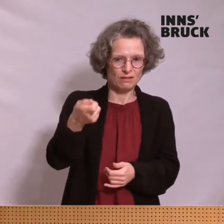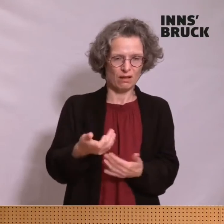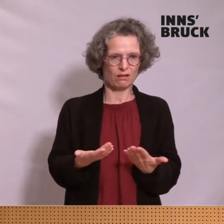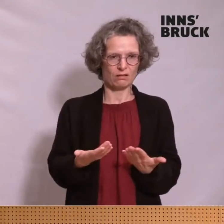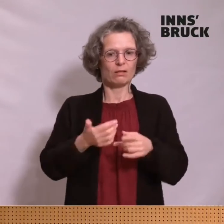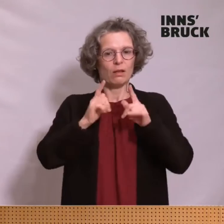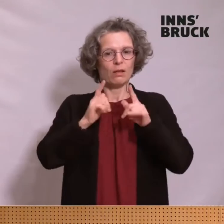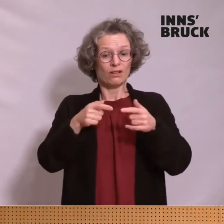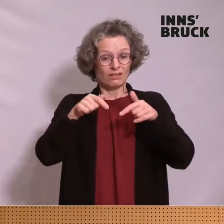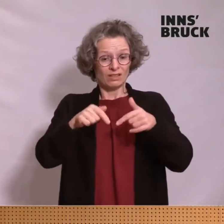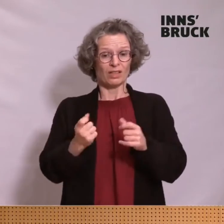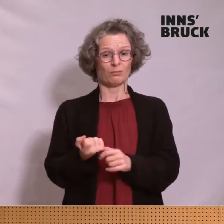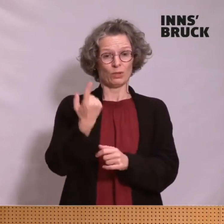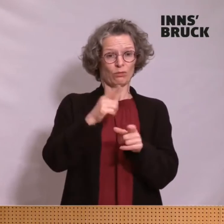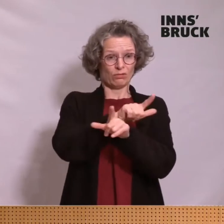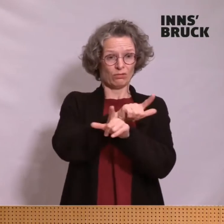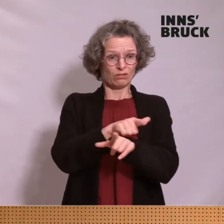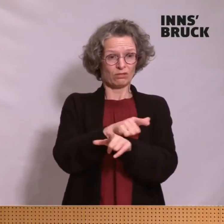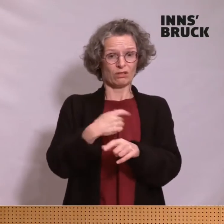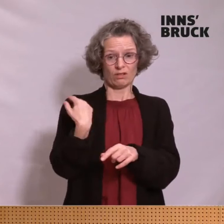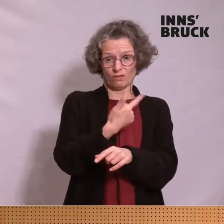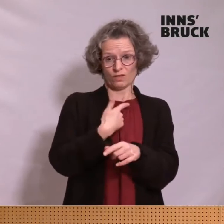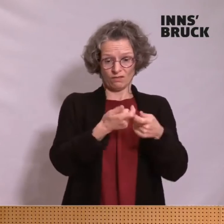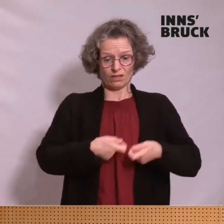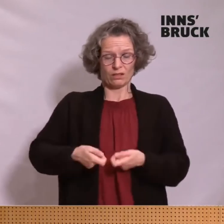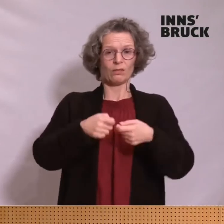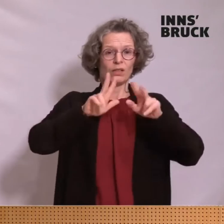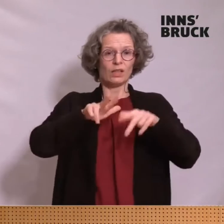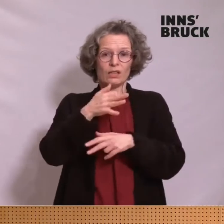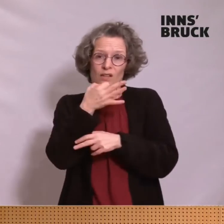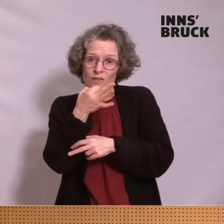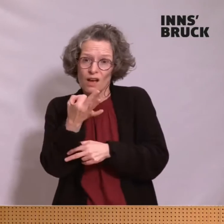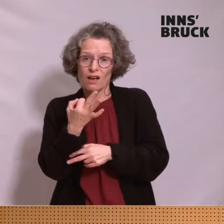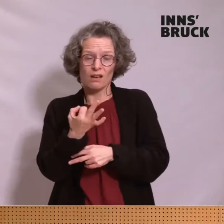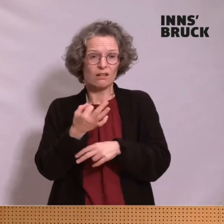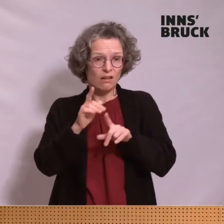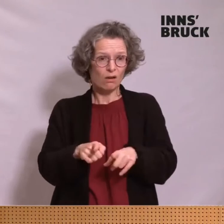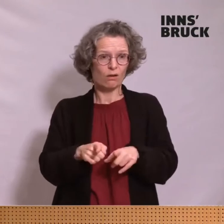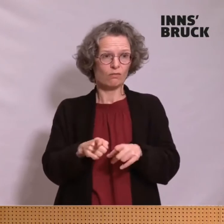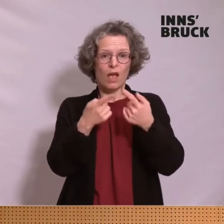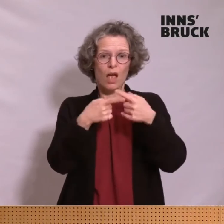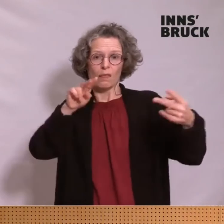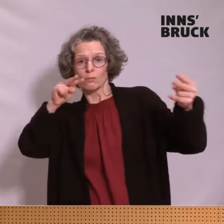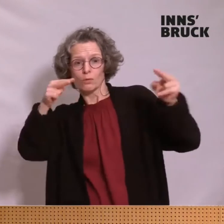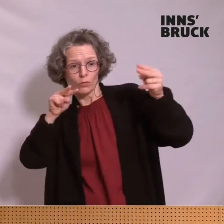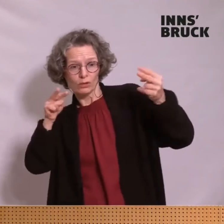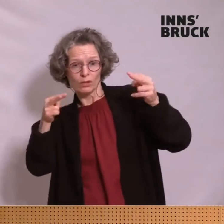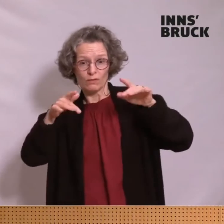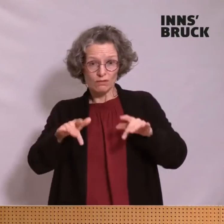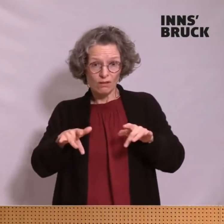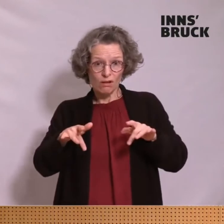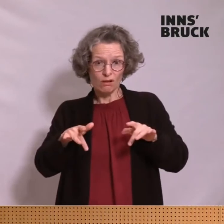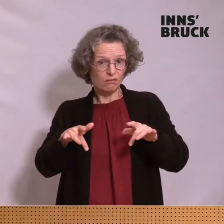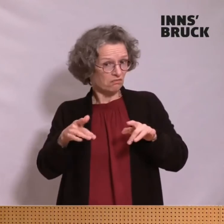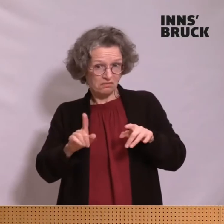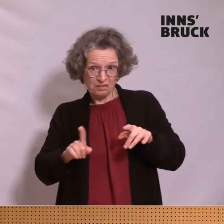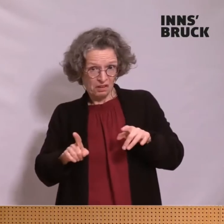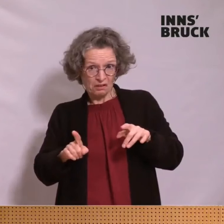für diese besonderen Zeiten? Haben wir andere Perspektive? Und wenn ja, welche? Sind dazu